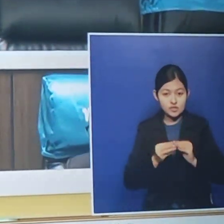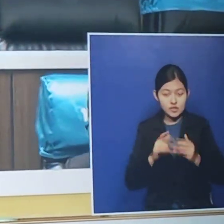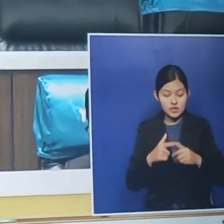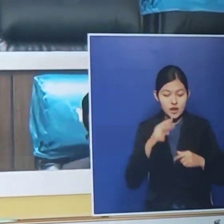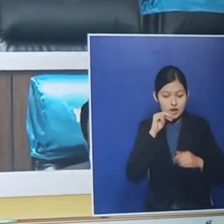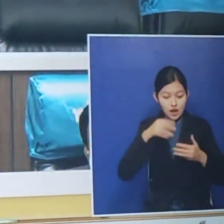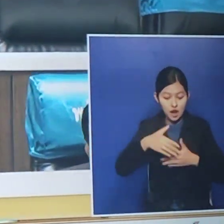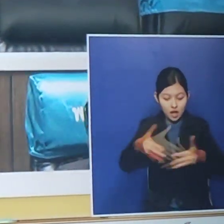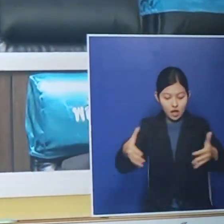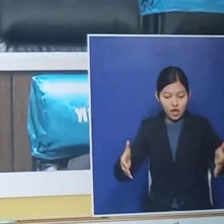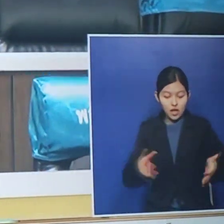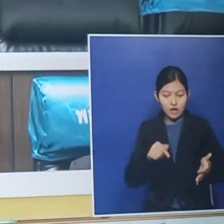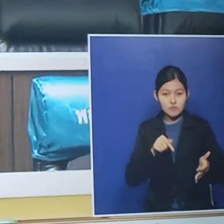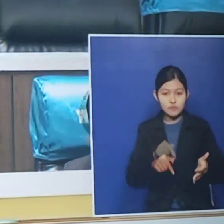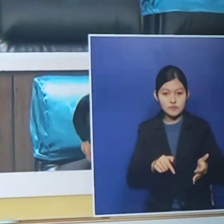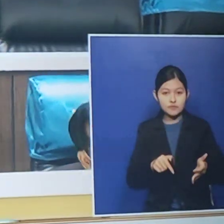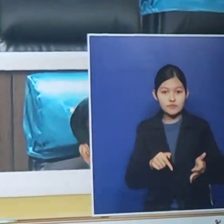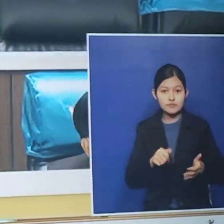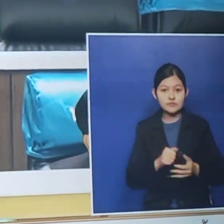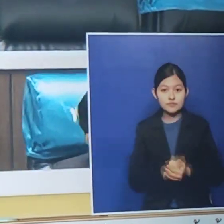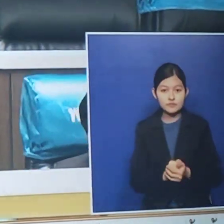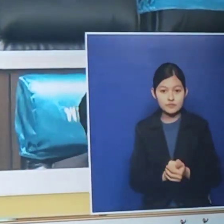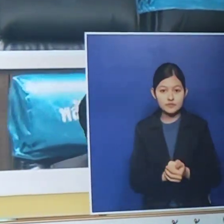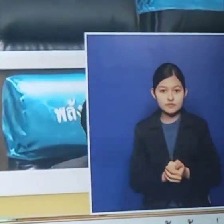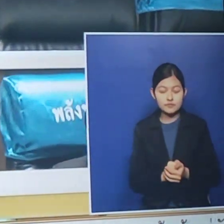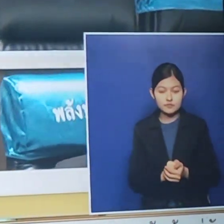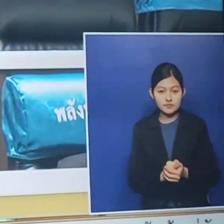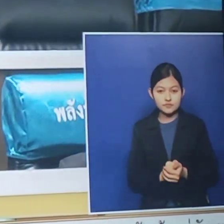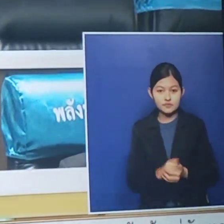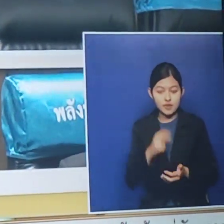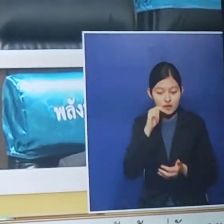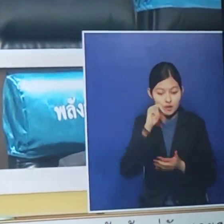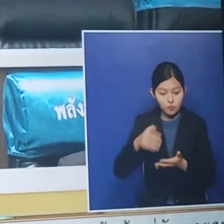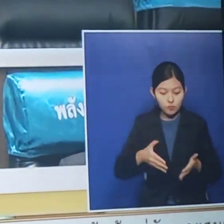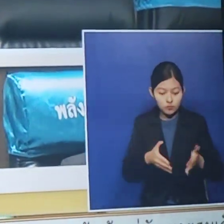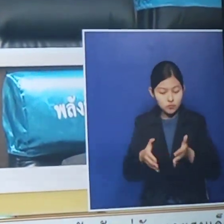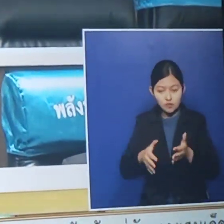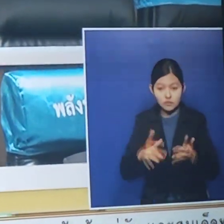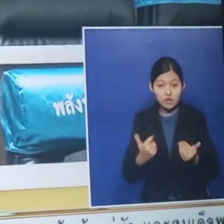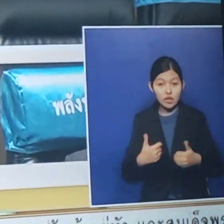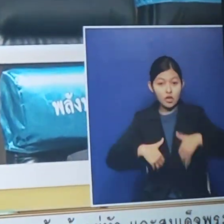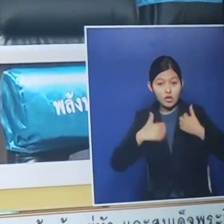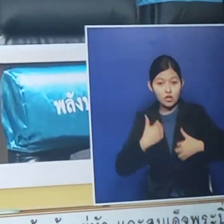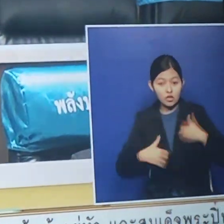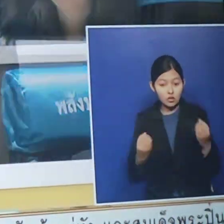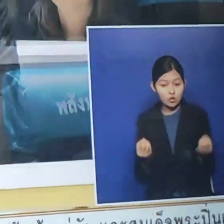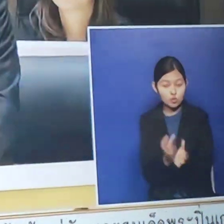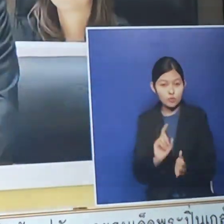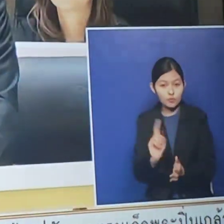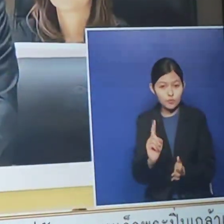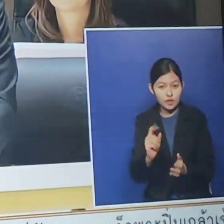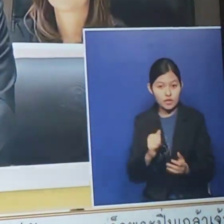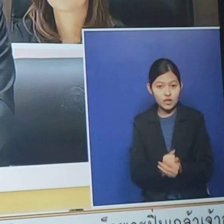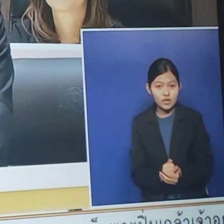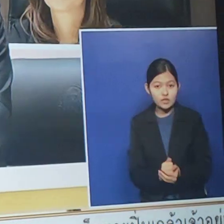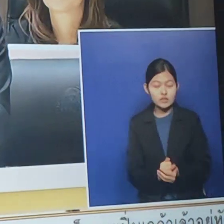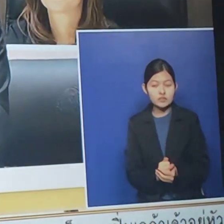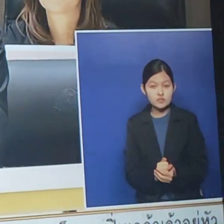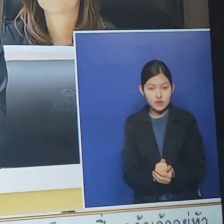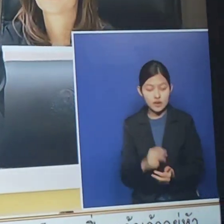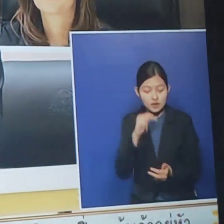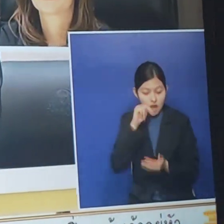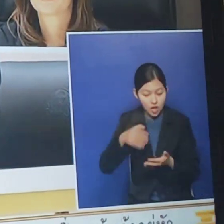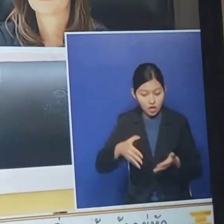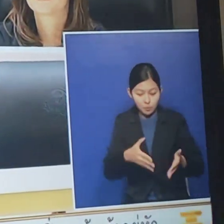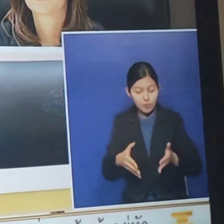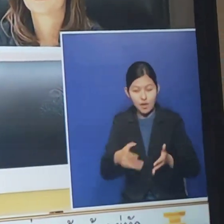ในคลองพระองค์เจ้าชยานคิดและคลองประเวศบุรีรมย์ได้รับความเดือดร้อนจากการผันน้ำของกรมชลประทานทำให้น้ำในลำคล